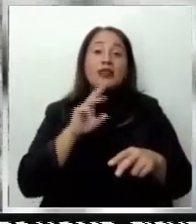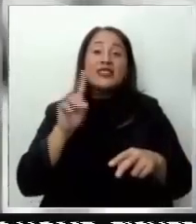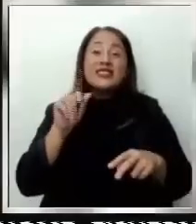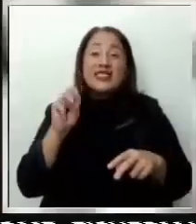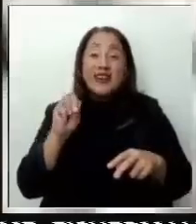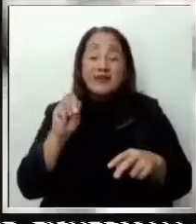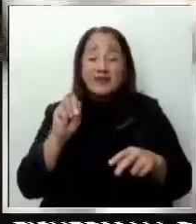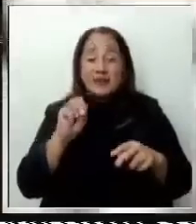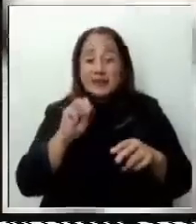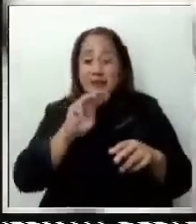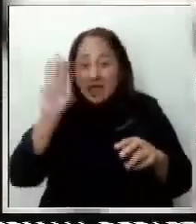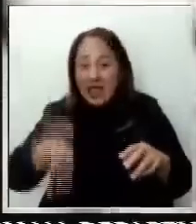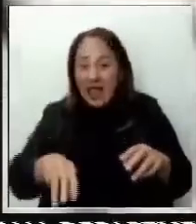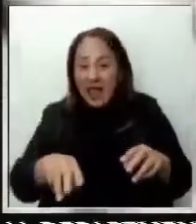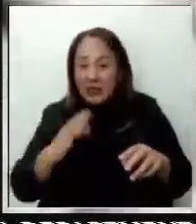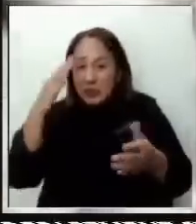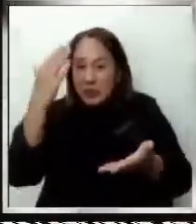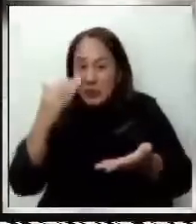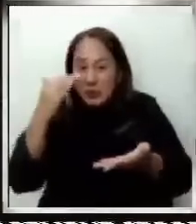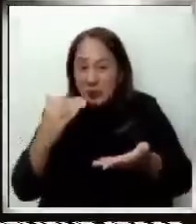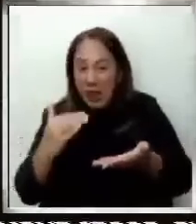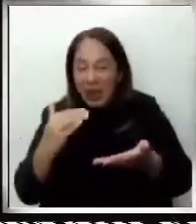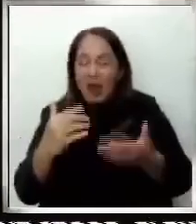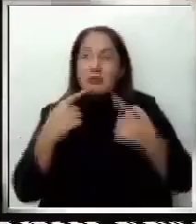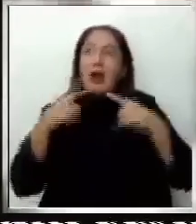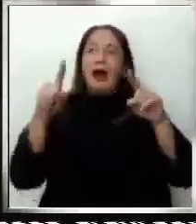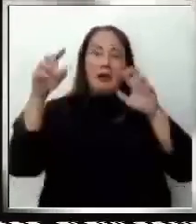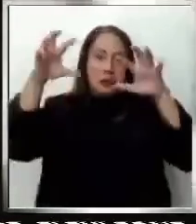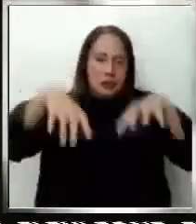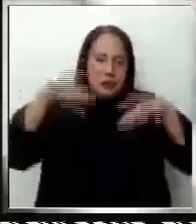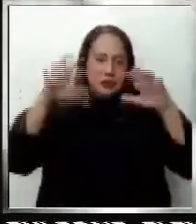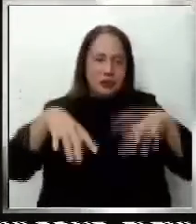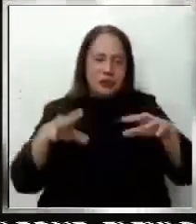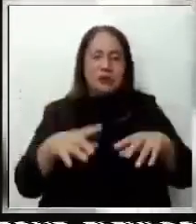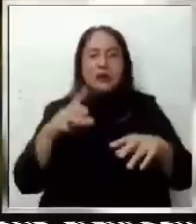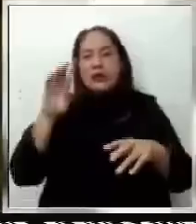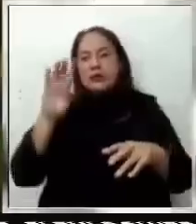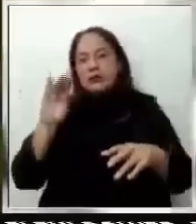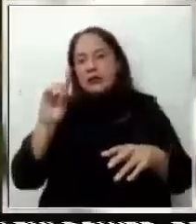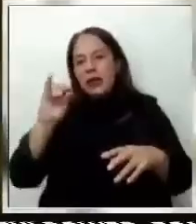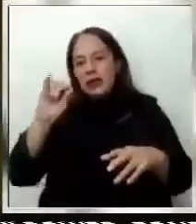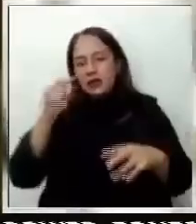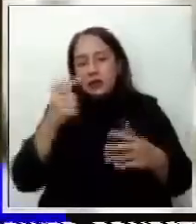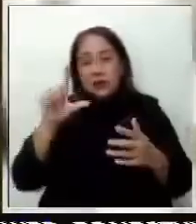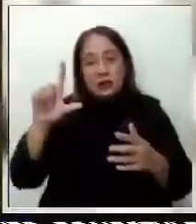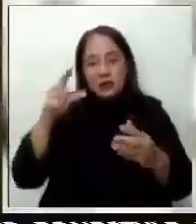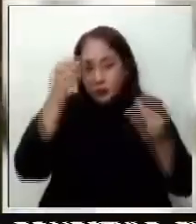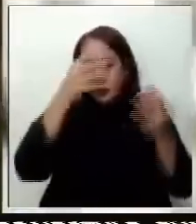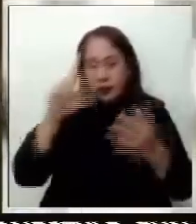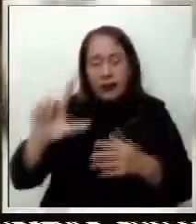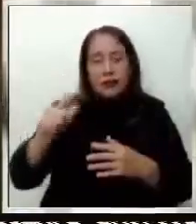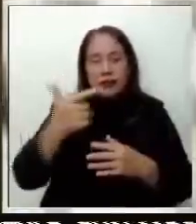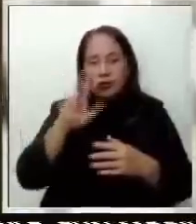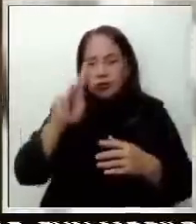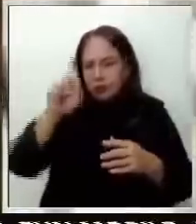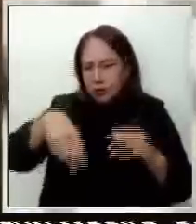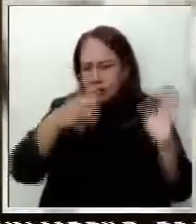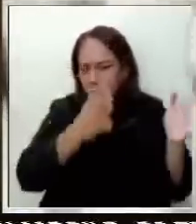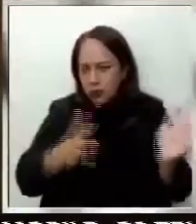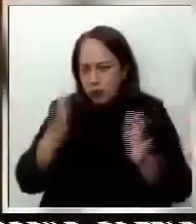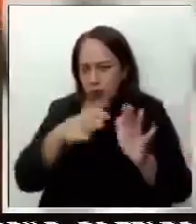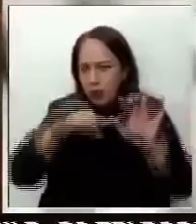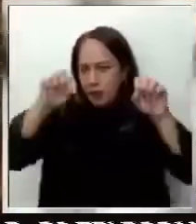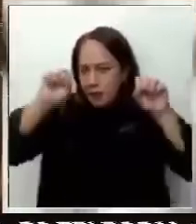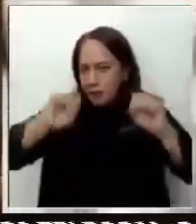Manila. Nag-abiso naman ang DILG sa mga lokal na pamahalaan na maghanda para sa posibleng pagbaha